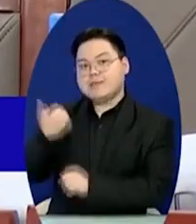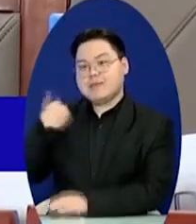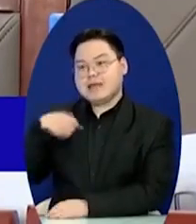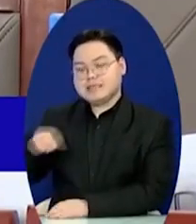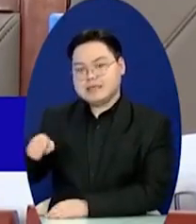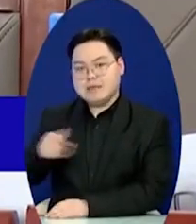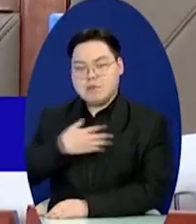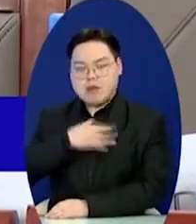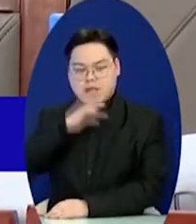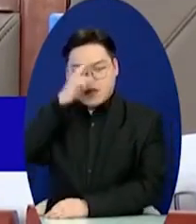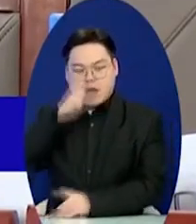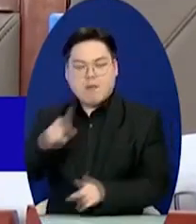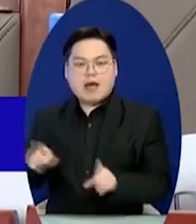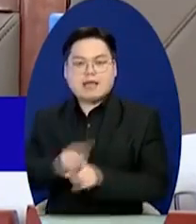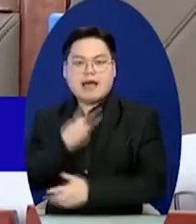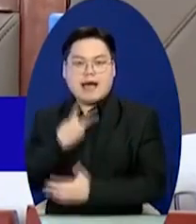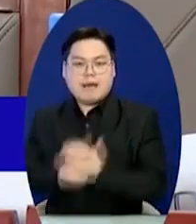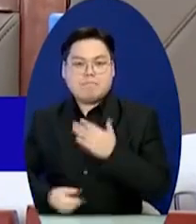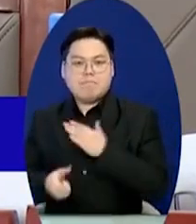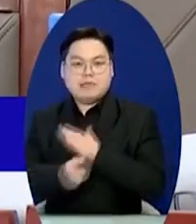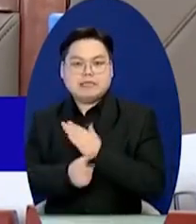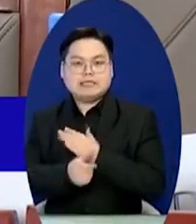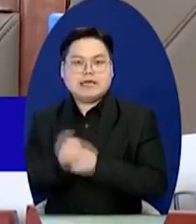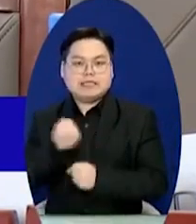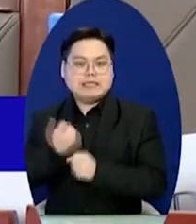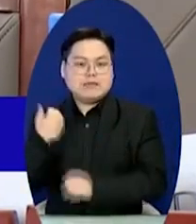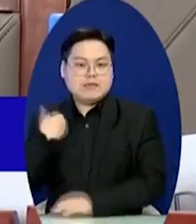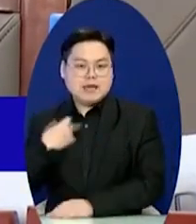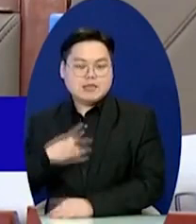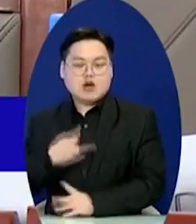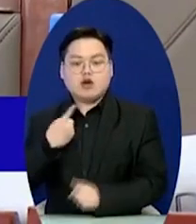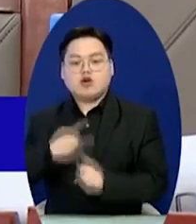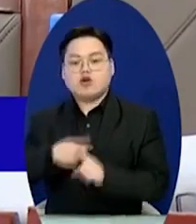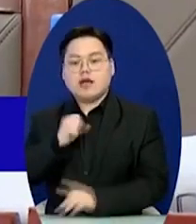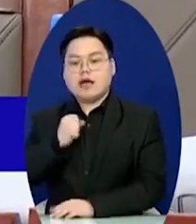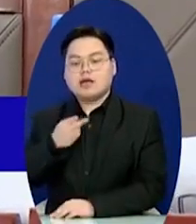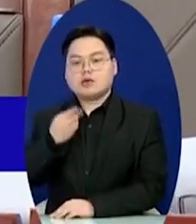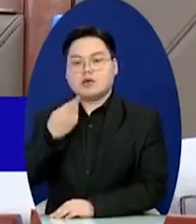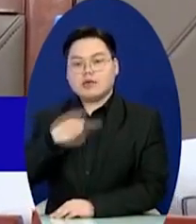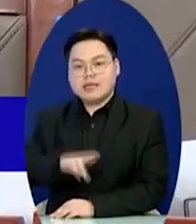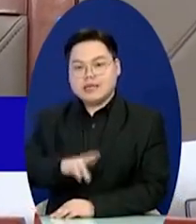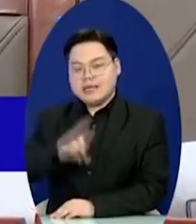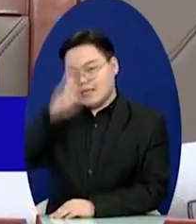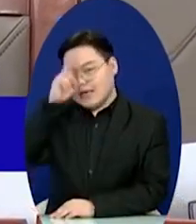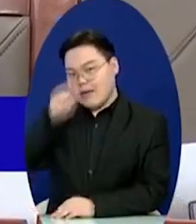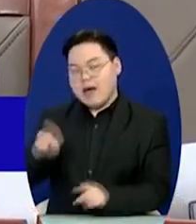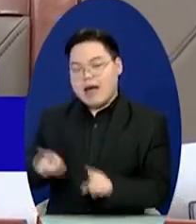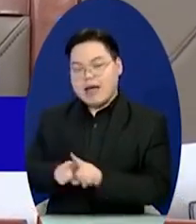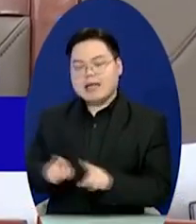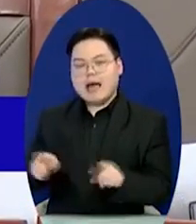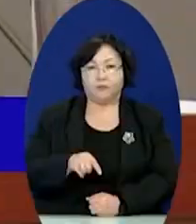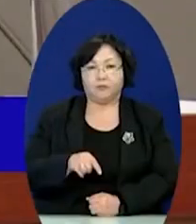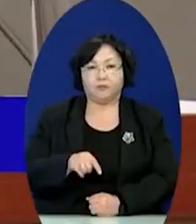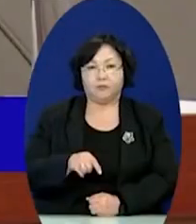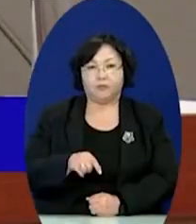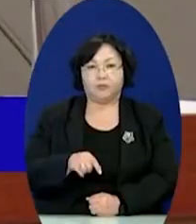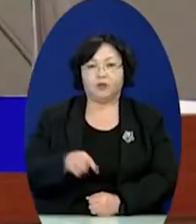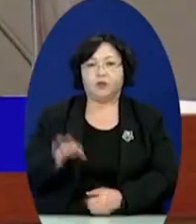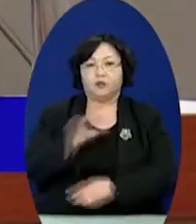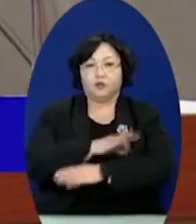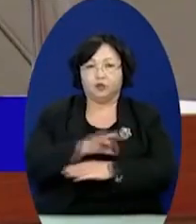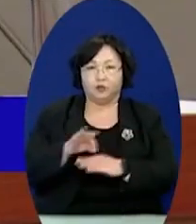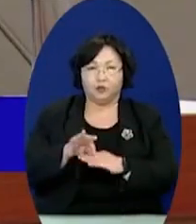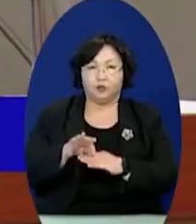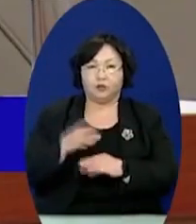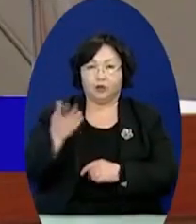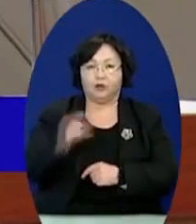бас мэрэгчлэгтэнгэр байсан. Дараа нь хөдөө аж ахуй яам руу ороход бас хэд хэдэн хүмүүс ингээд хамт ажиллаад явсан. Тэдний нэг нь төслийн